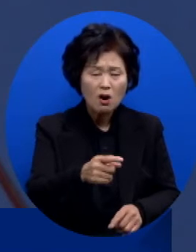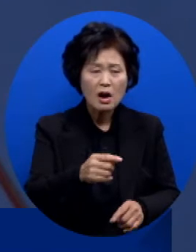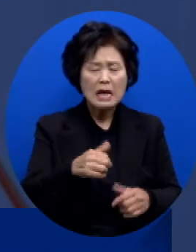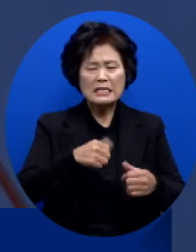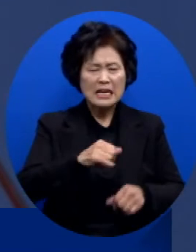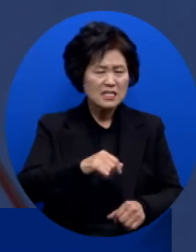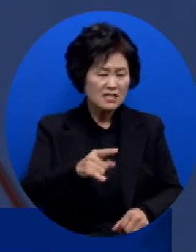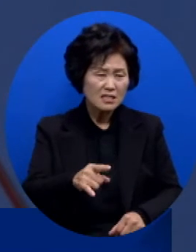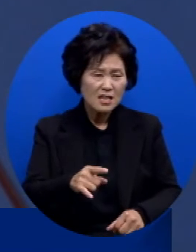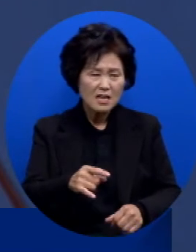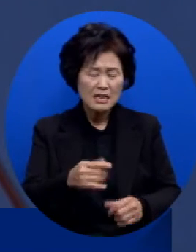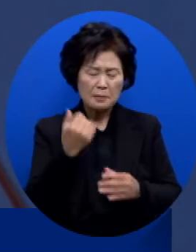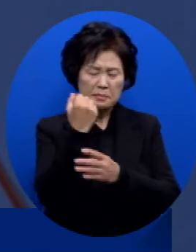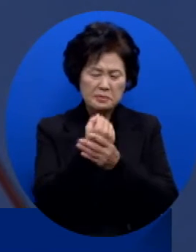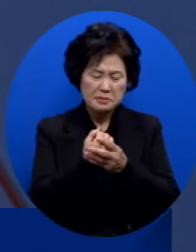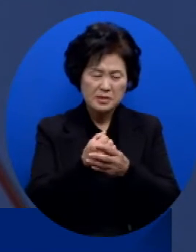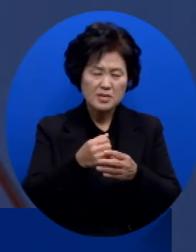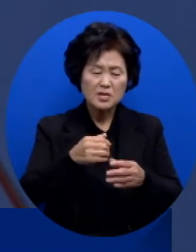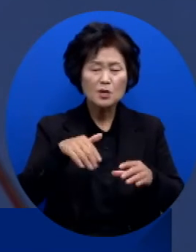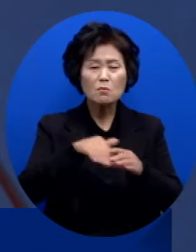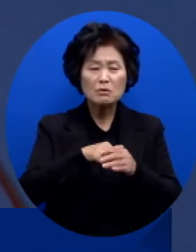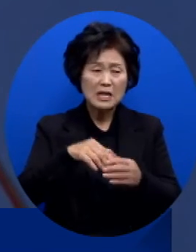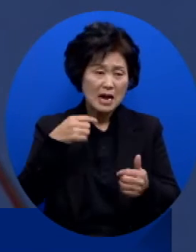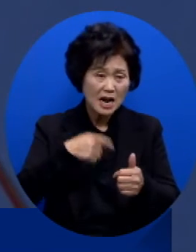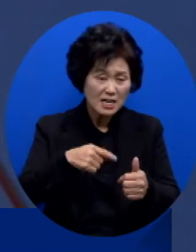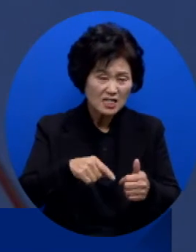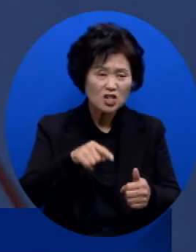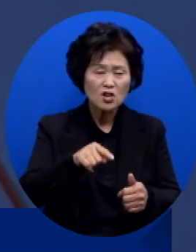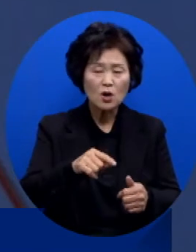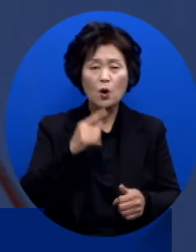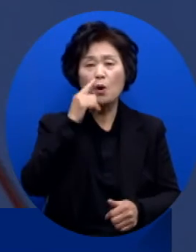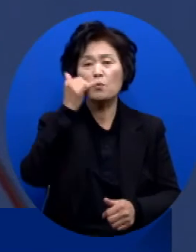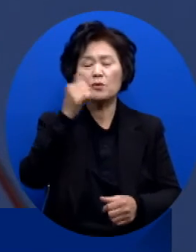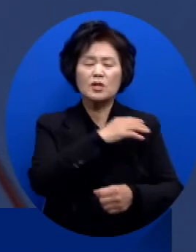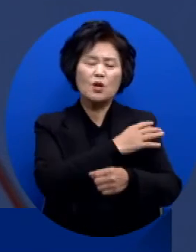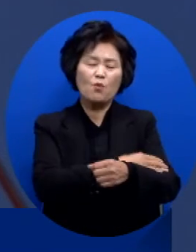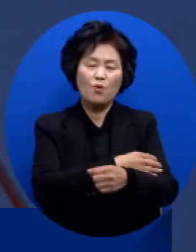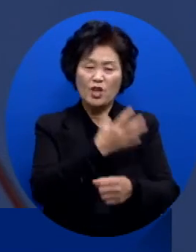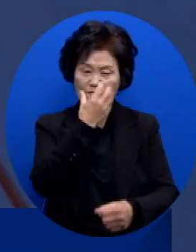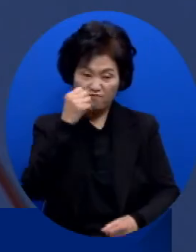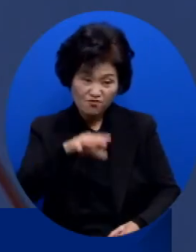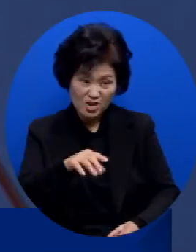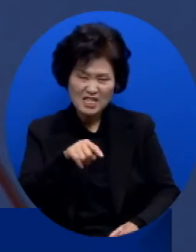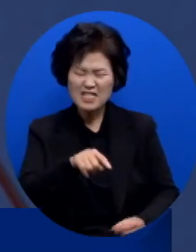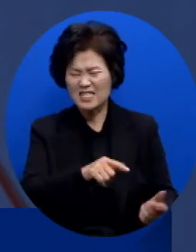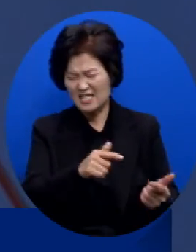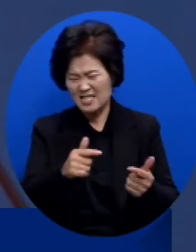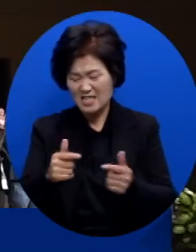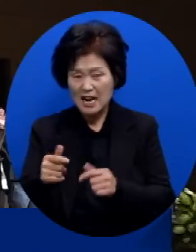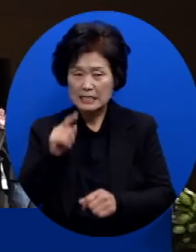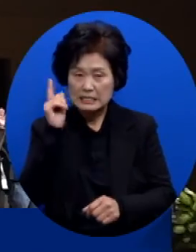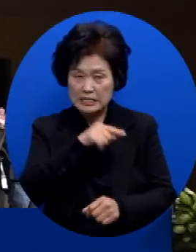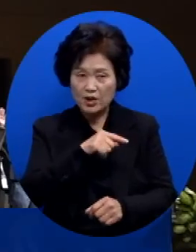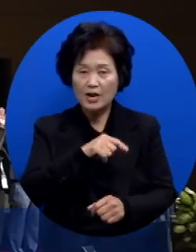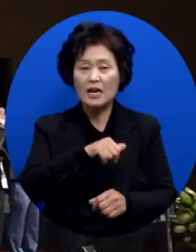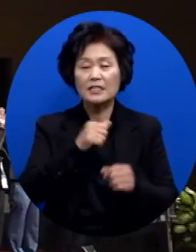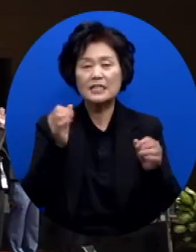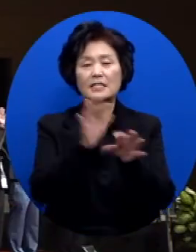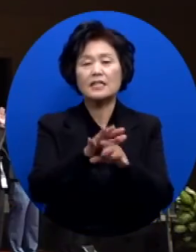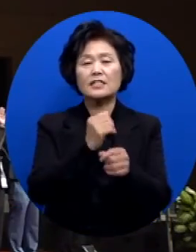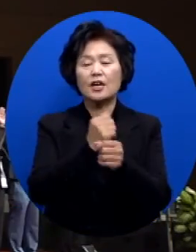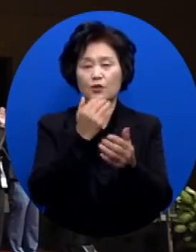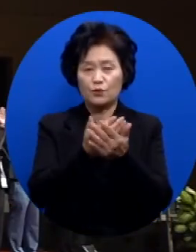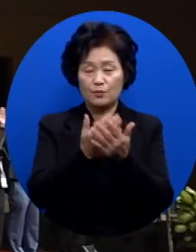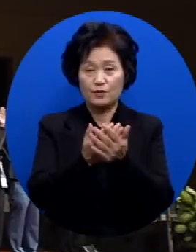사상과 퇴폐적인 문화를 가르치거나 부모들의 권한을 무시하는 일들이 사라지게 하여 주시옵소서. 전